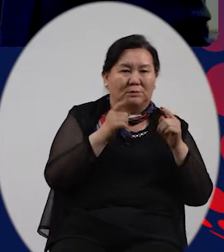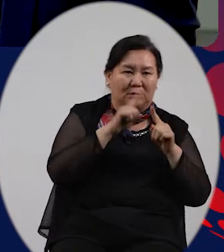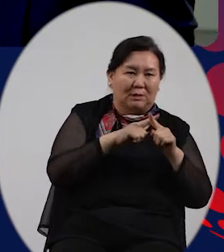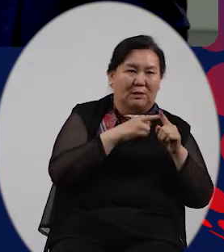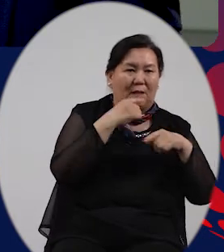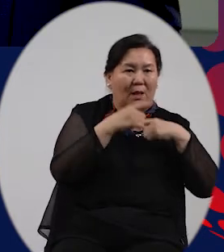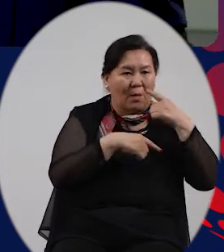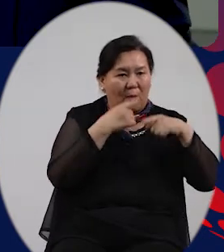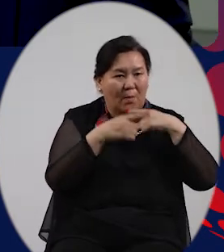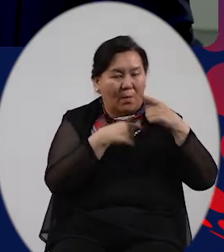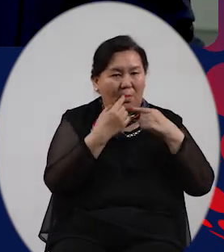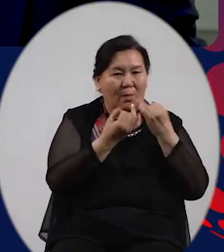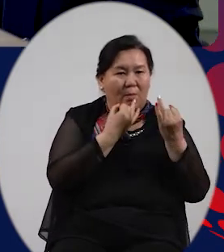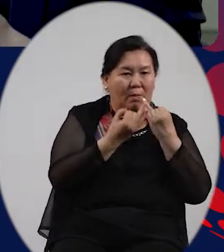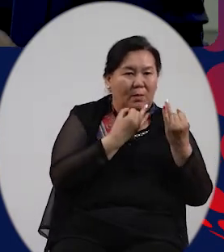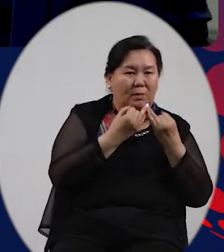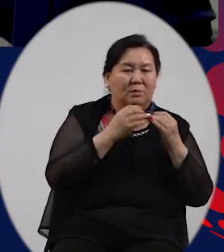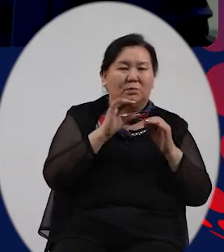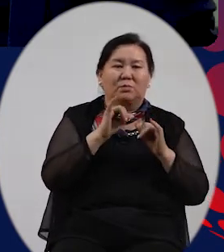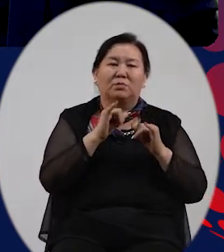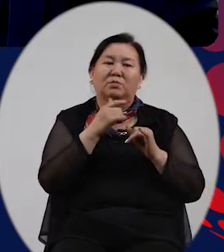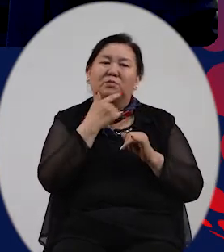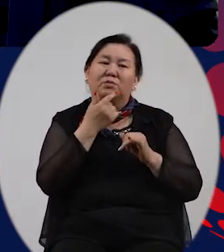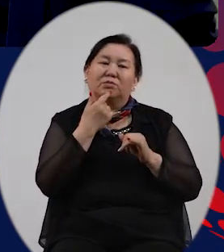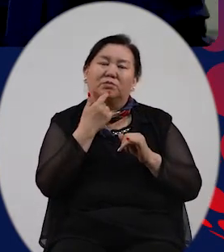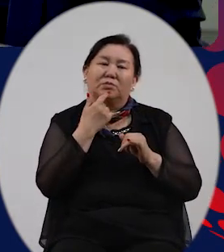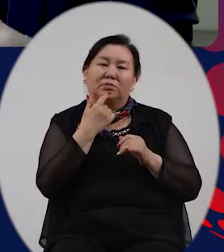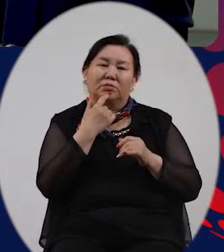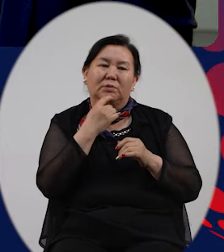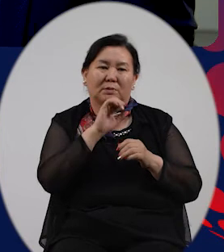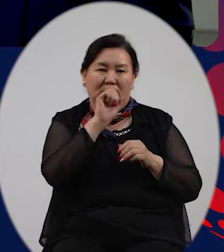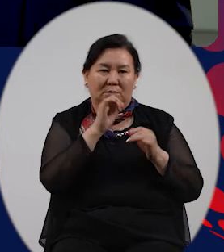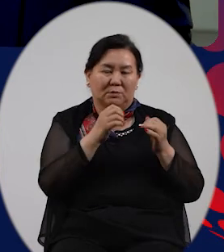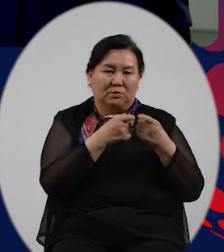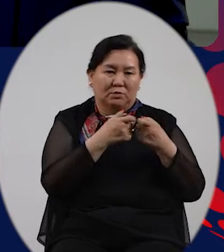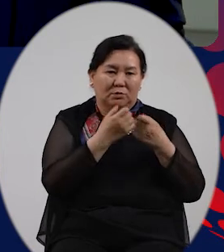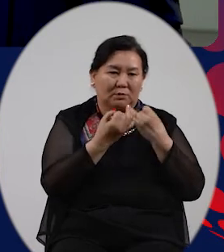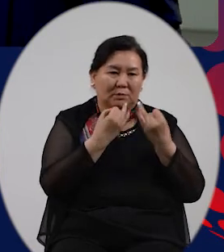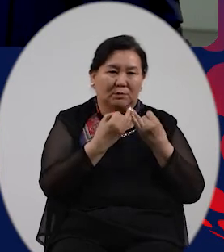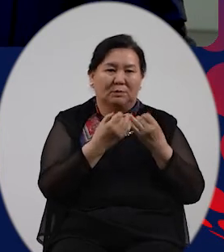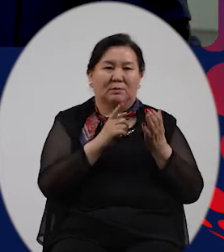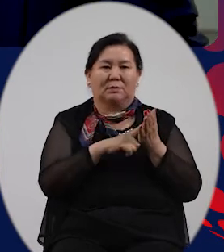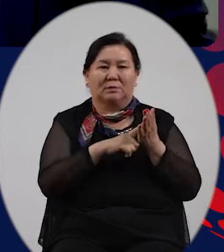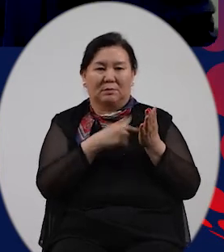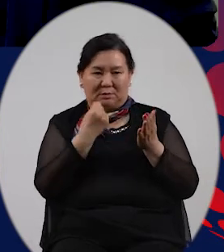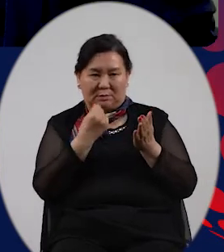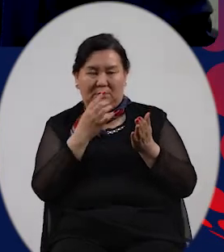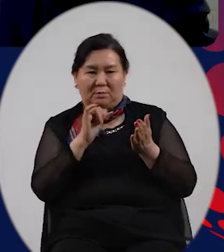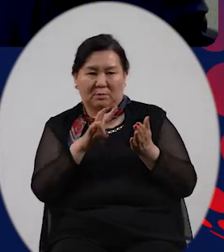За ярилцаад юун дээр одоо асуудал гарсан гэдэг тал дээр нөхцлүүдээ бол тохирно. За шаарлалтаа гэх юм